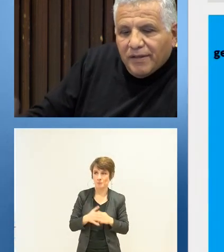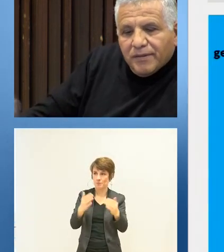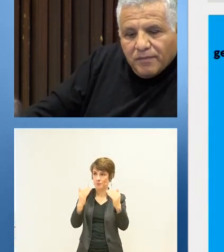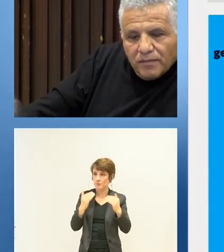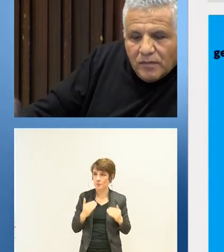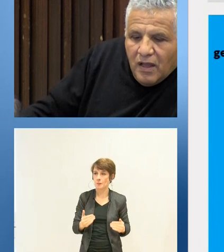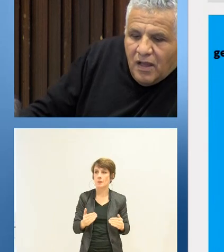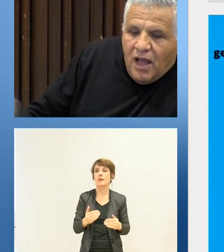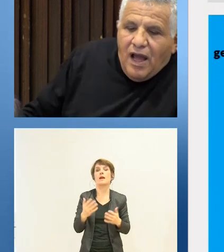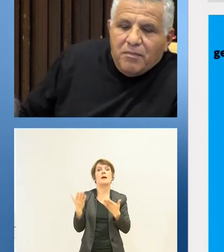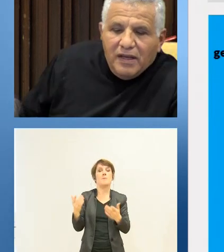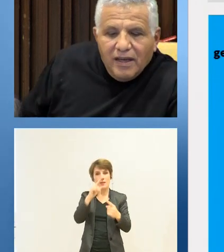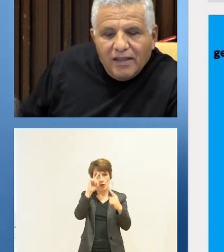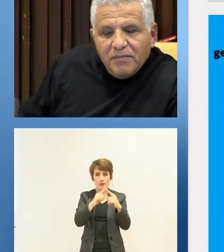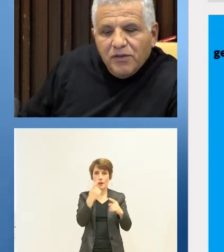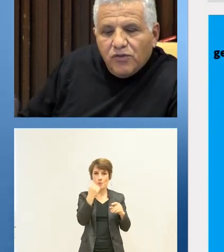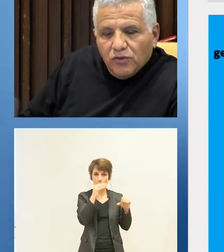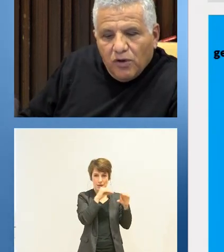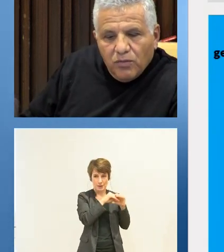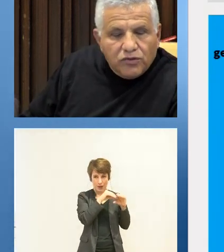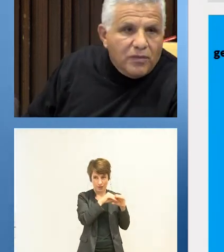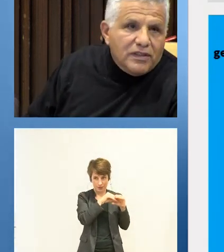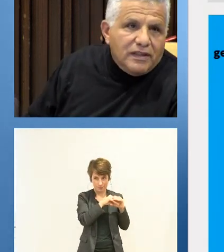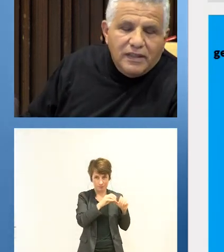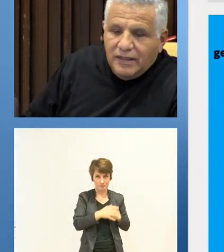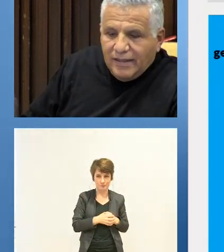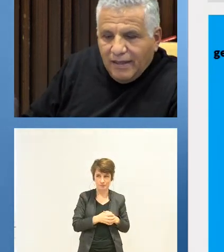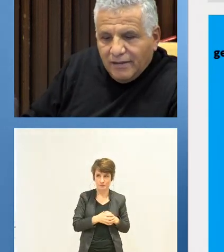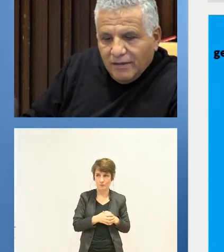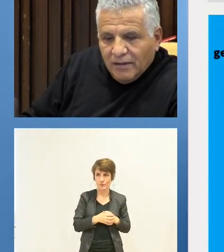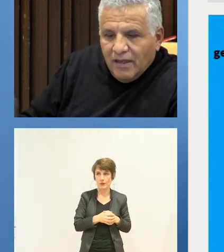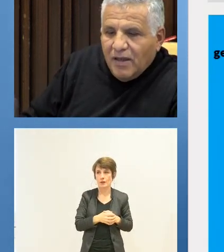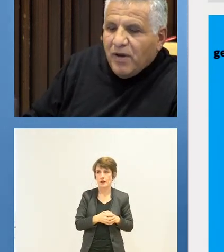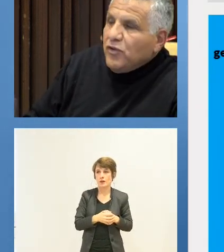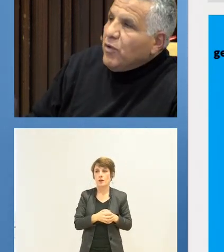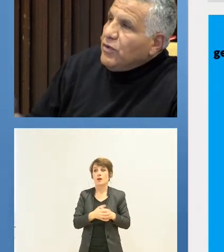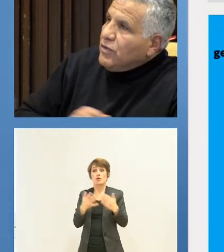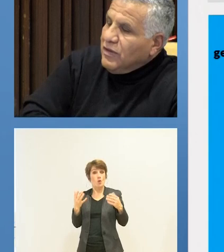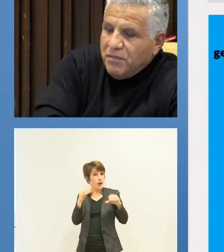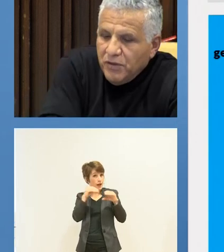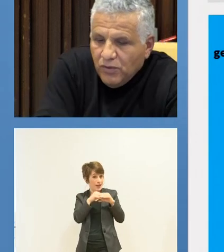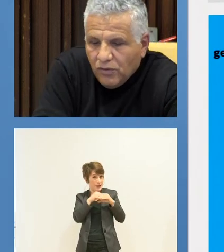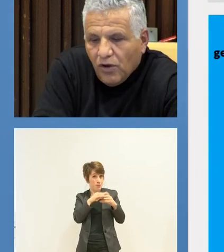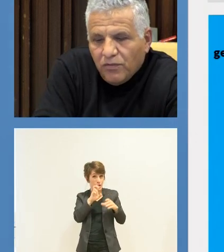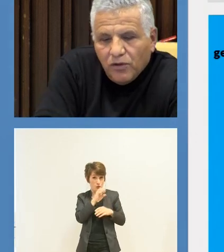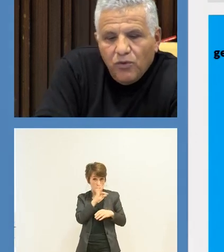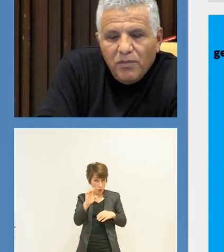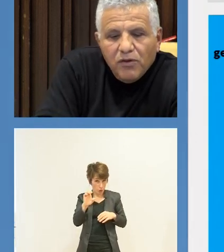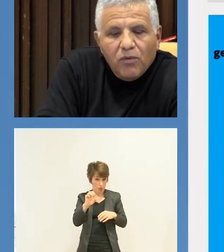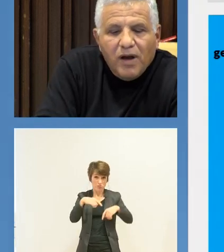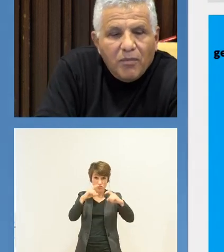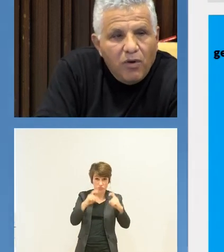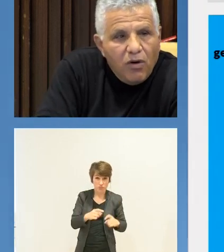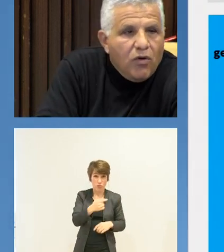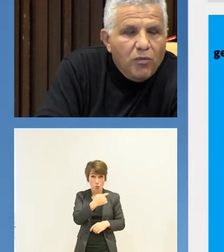épargnes malgré la diminution du remboursement des intérêts de la dette l' épargne brute diminue de 1,8